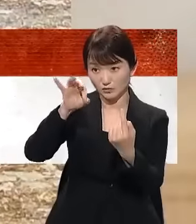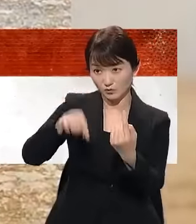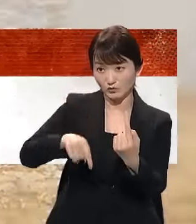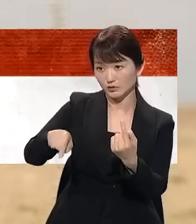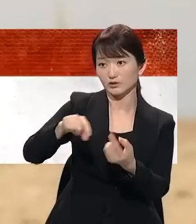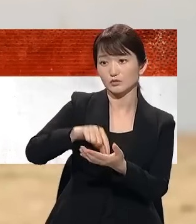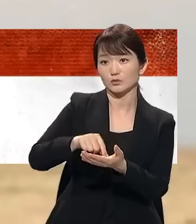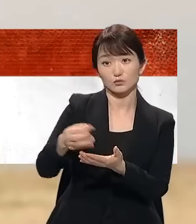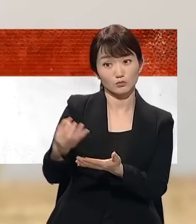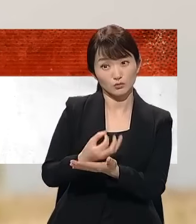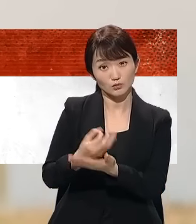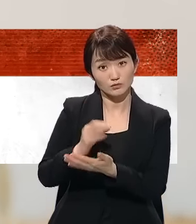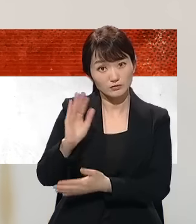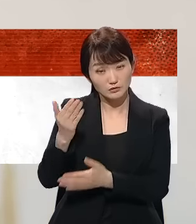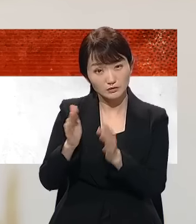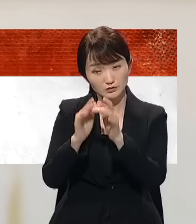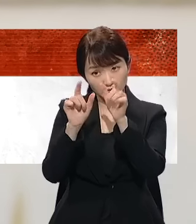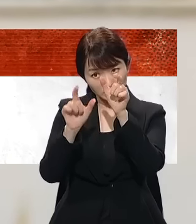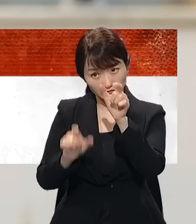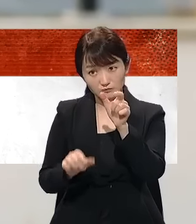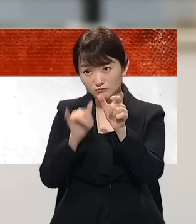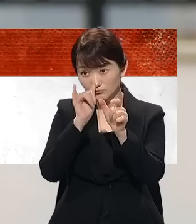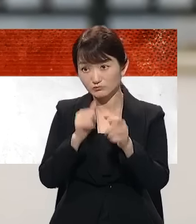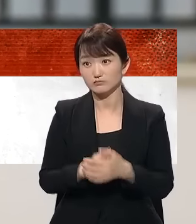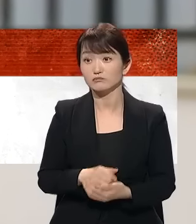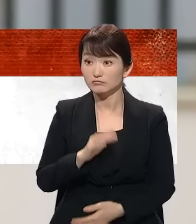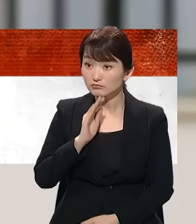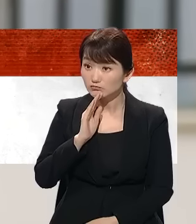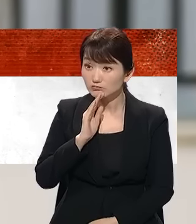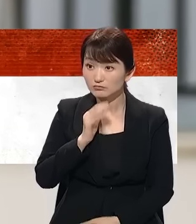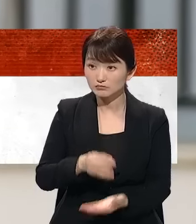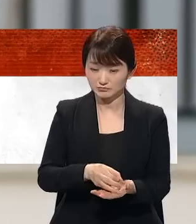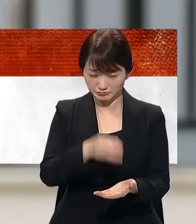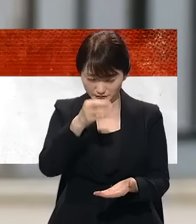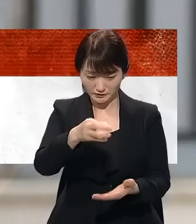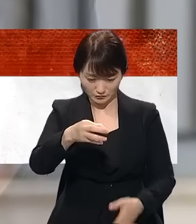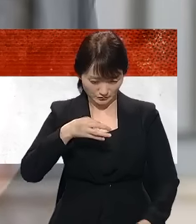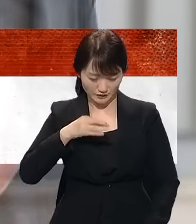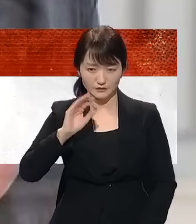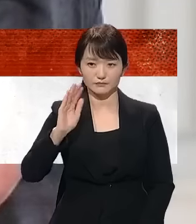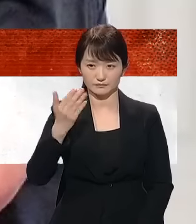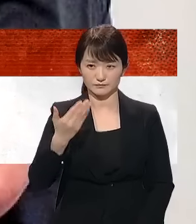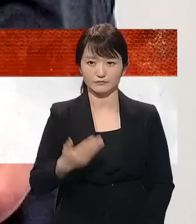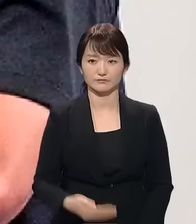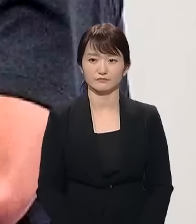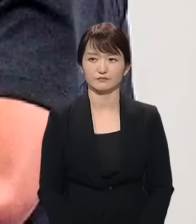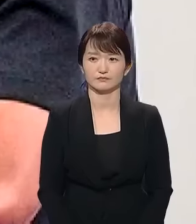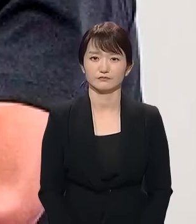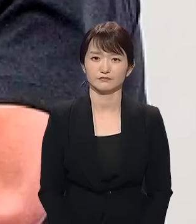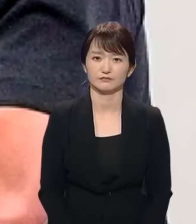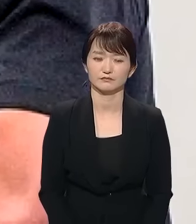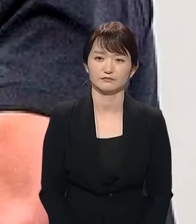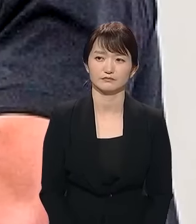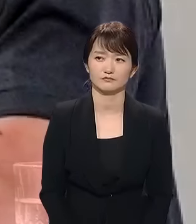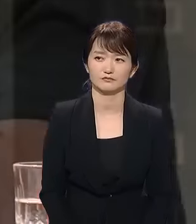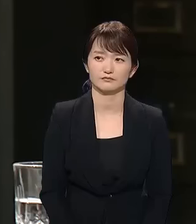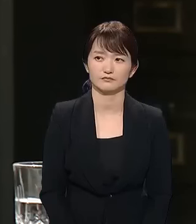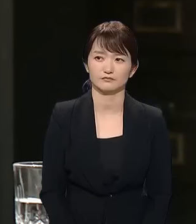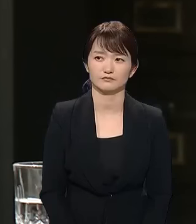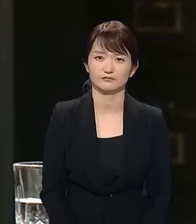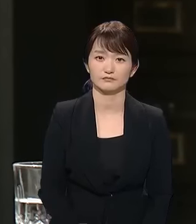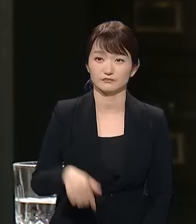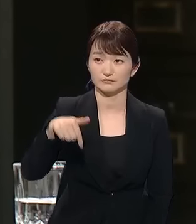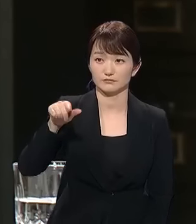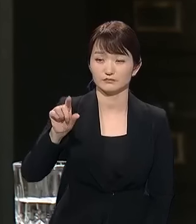정도 벌어도 된다라는 댓글이 있어서 그래 그러면 비싸게 계속 받아도 되겠다라고 말씀하셨어요. 자 강영욱